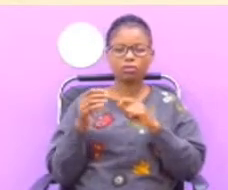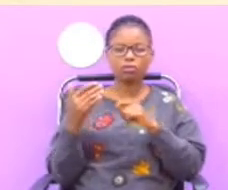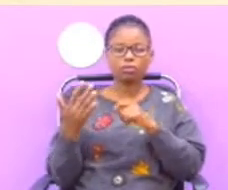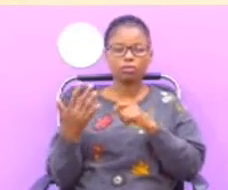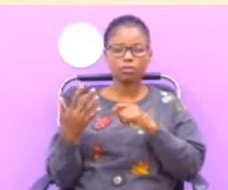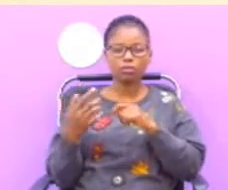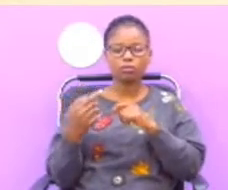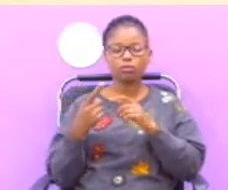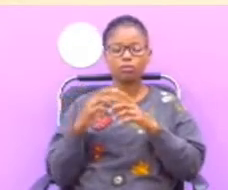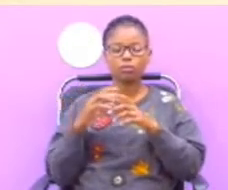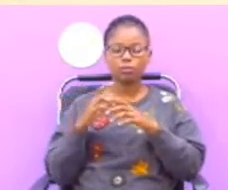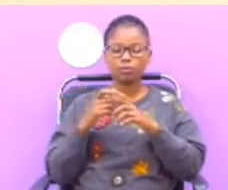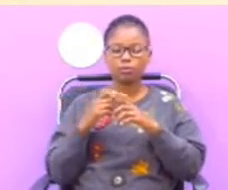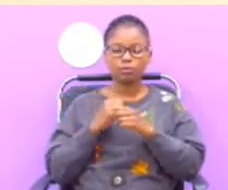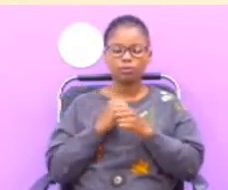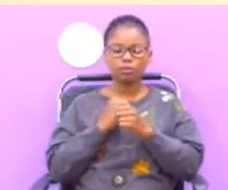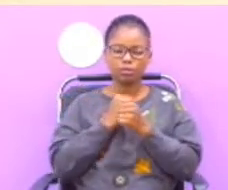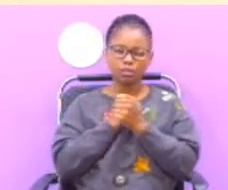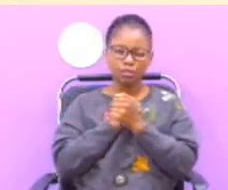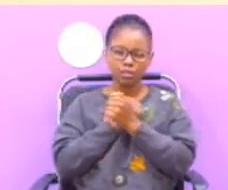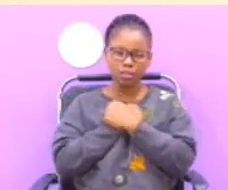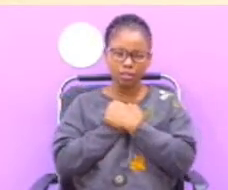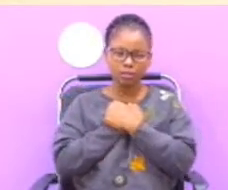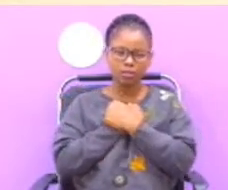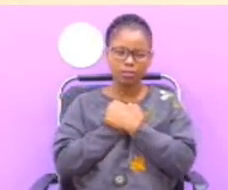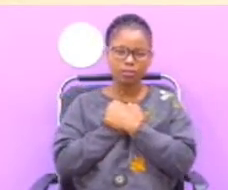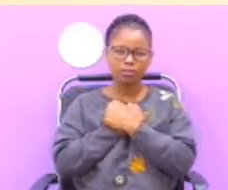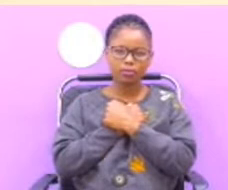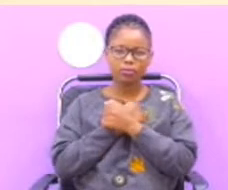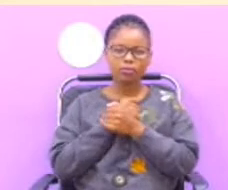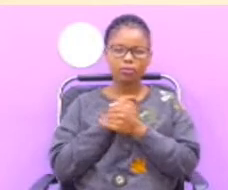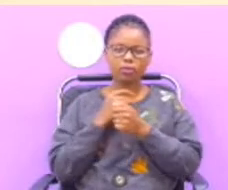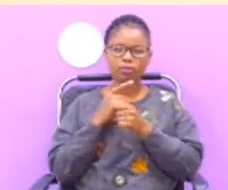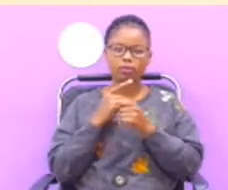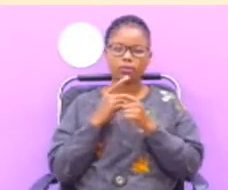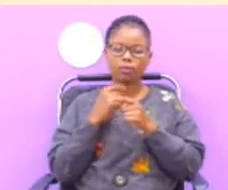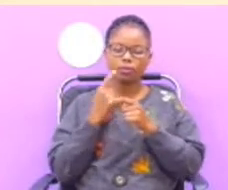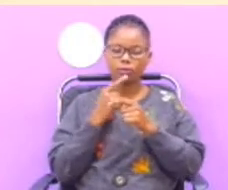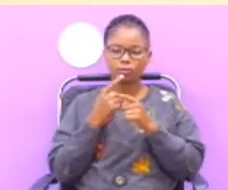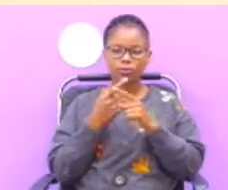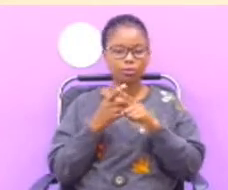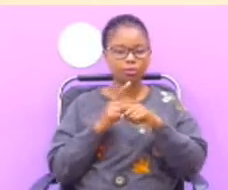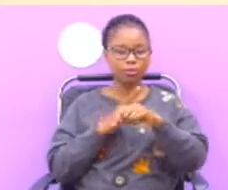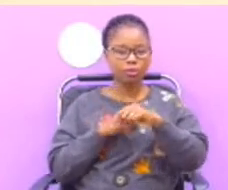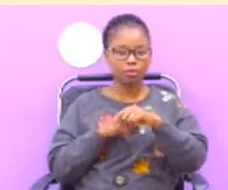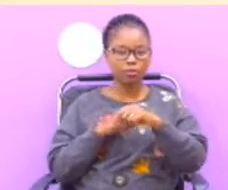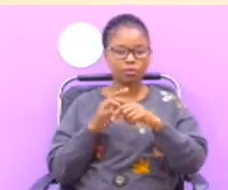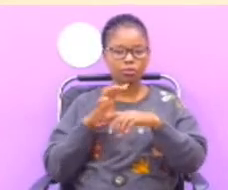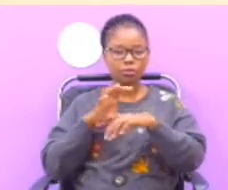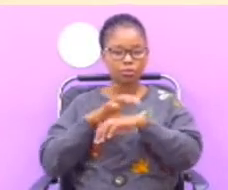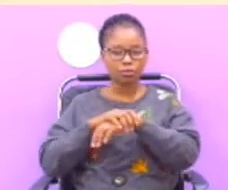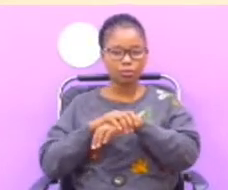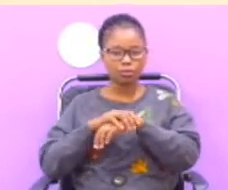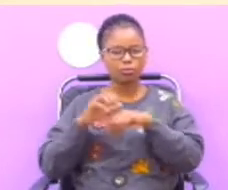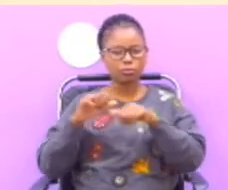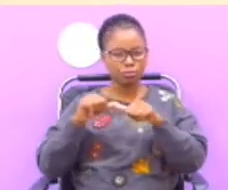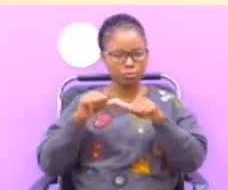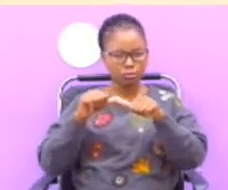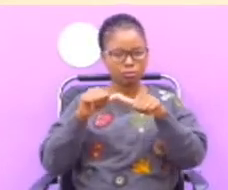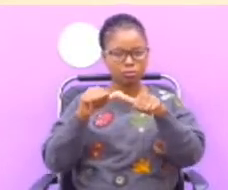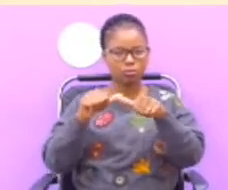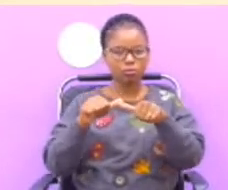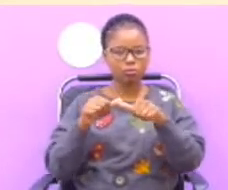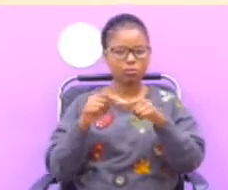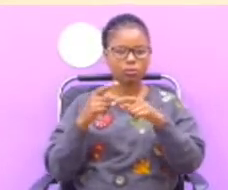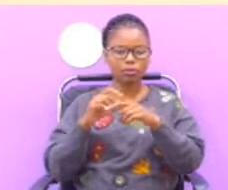wendo mũingĩ no ndamwĩra nĩ ngũthiĩ nyambagĩrĩria harĩa gũtũkonerera rĩ nitogo dinabere agre mufigwe ni hatere